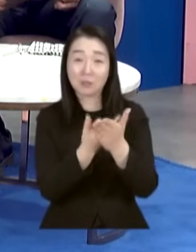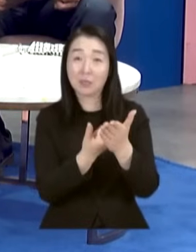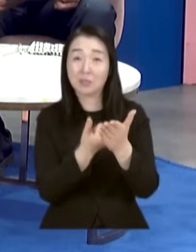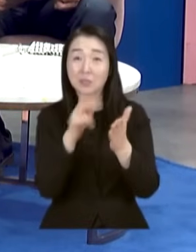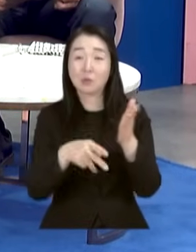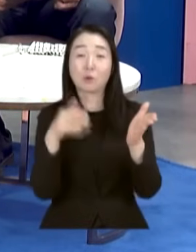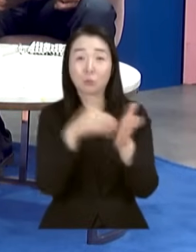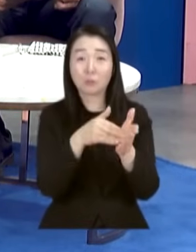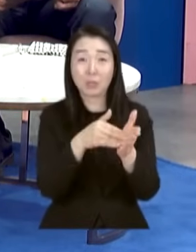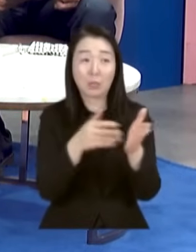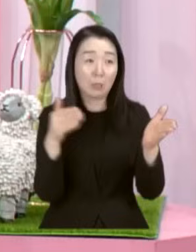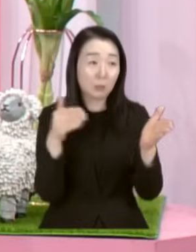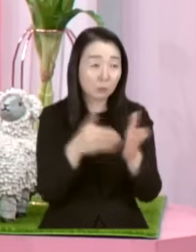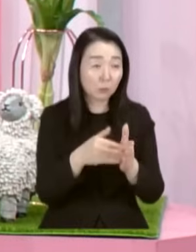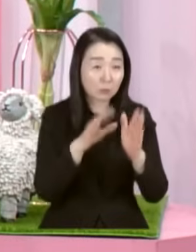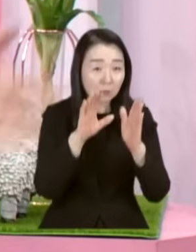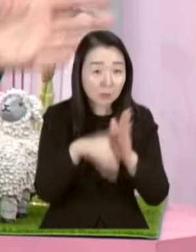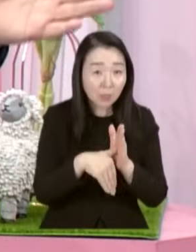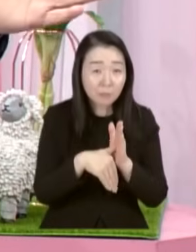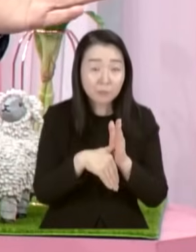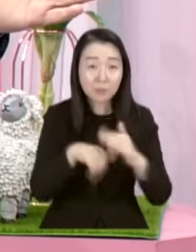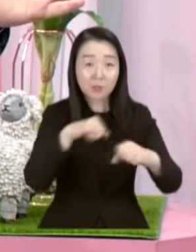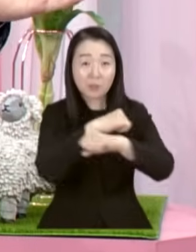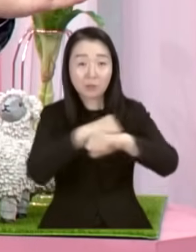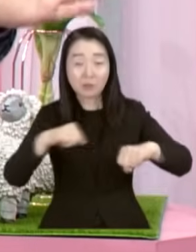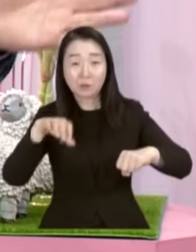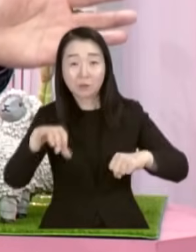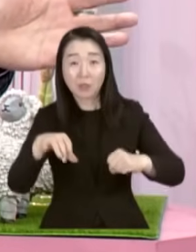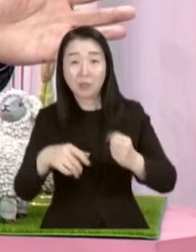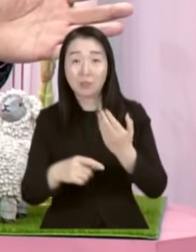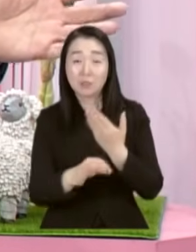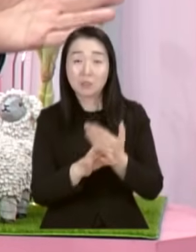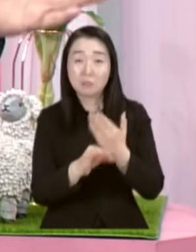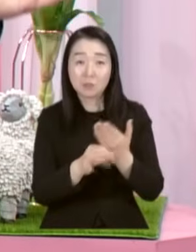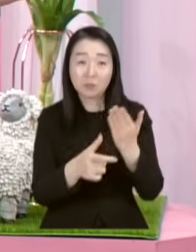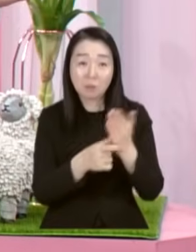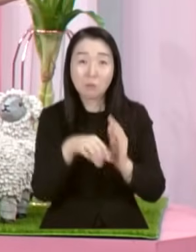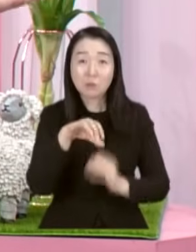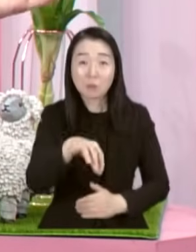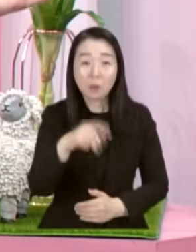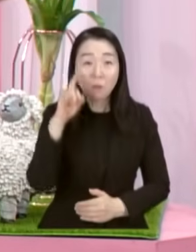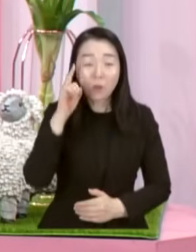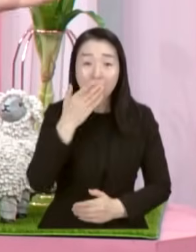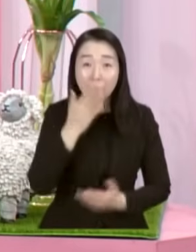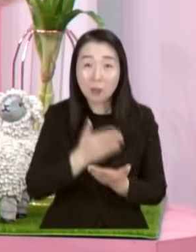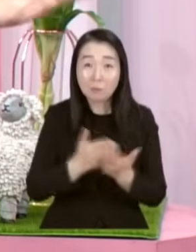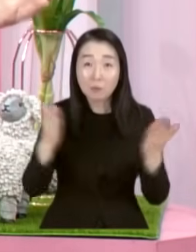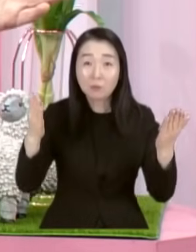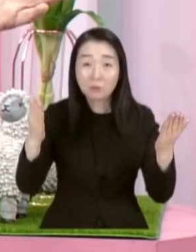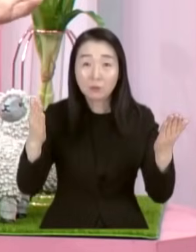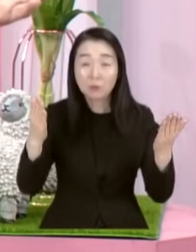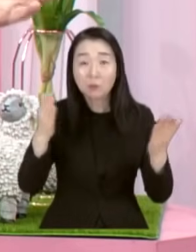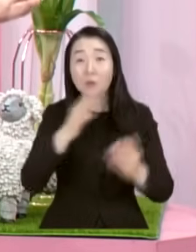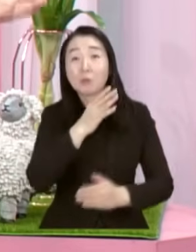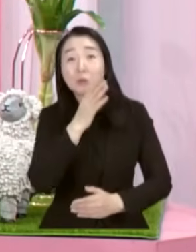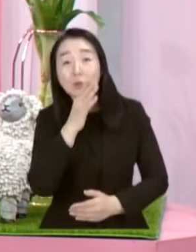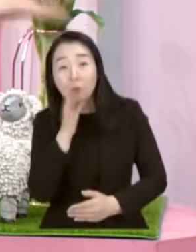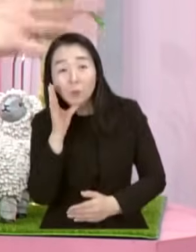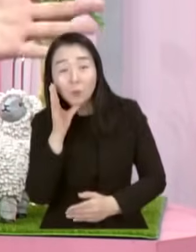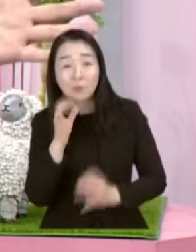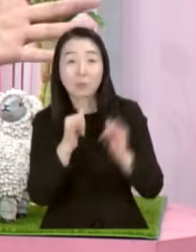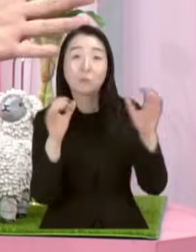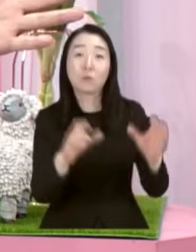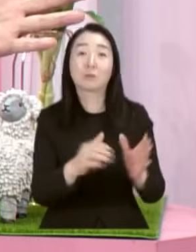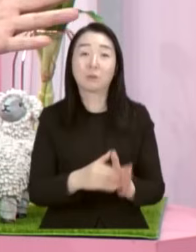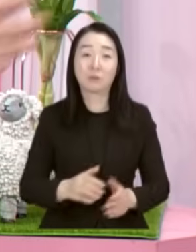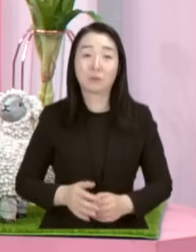청량리에 딱 도착하는 순간 역광장 임시회 묘소 앞에 하필이면 밥을 먹던 무이탕 노인 노숙자들이 다